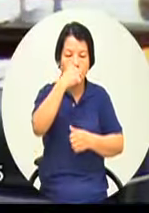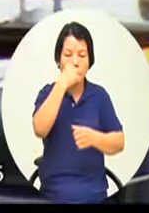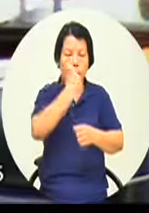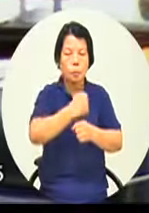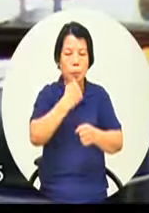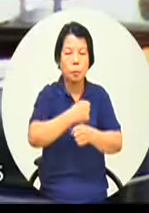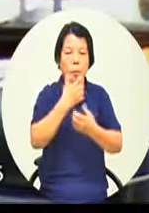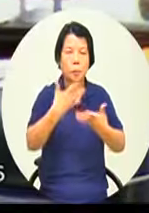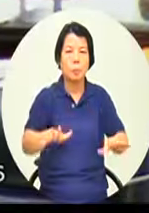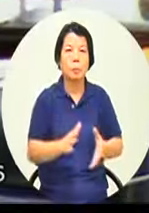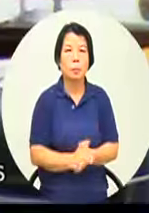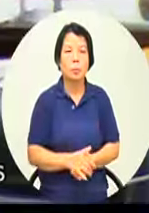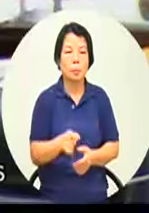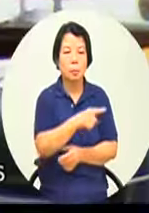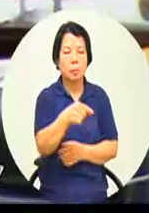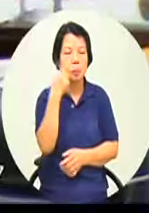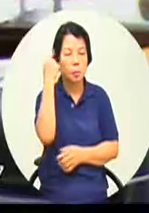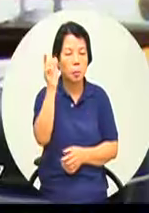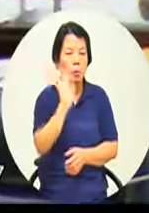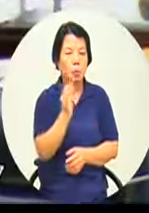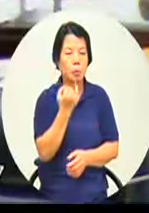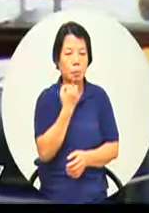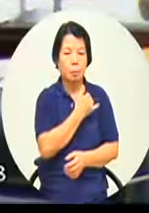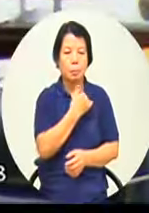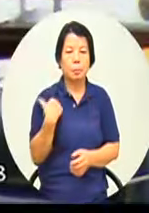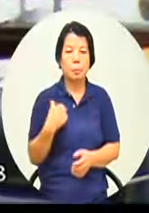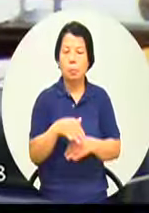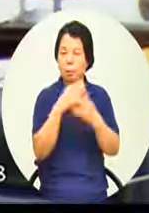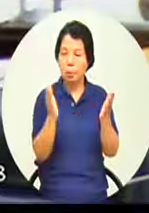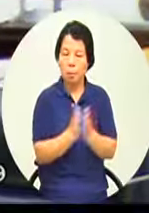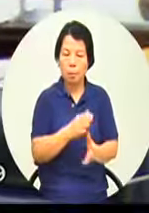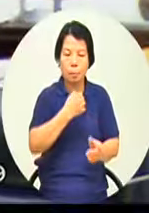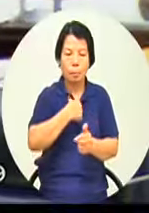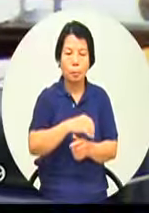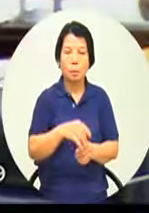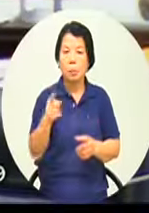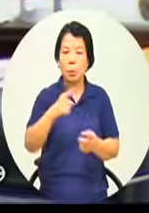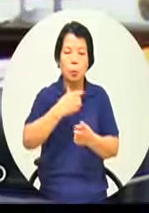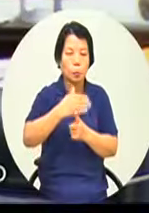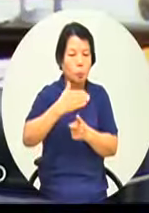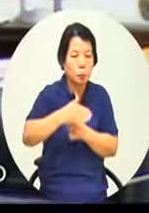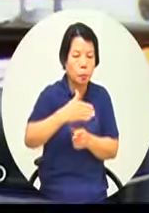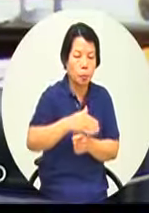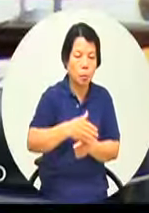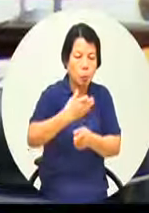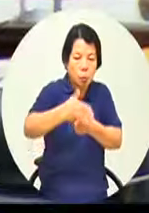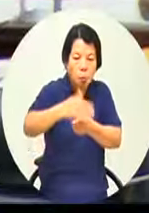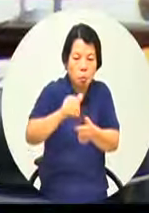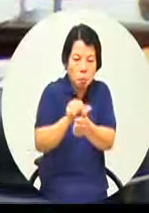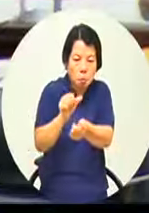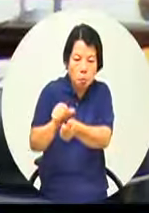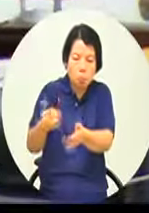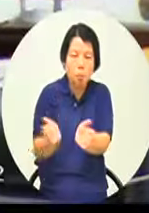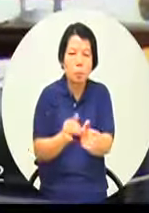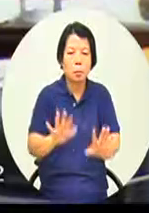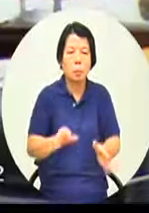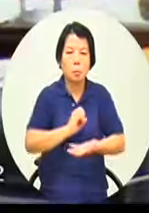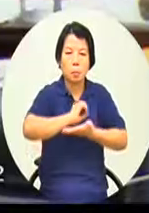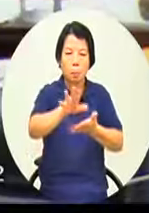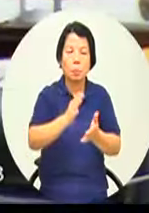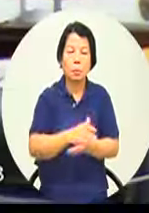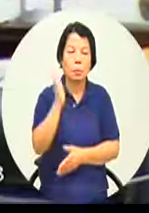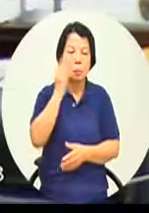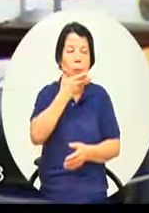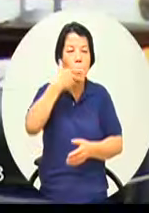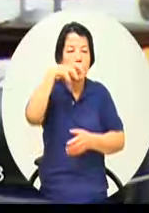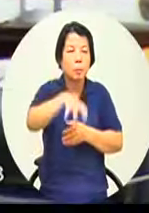以前可能人家觉得不可能的任务，你们一一克服了。那也要稍微提醒，就是水利局说，